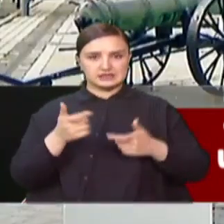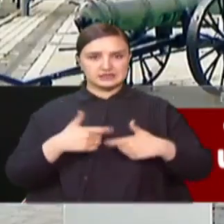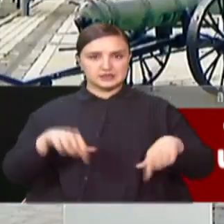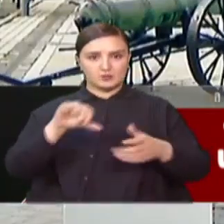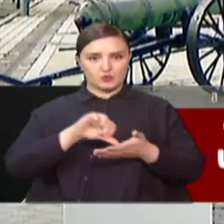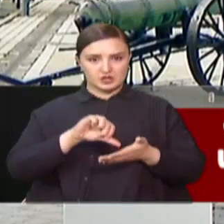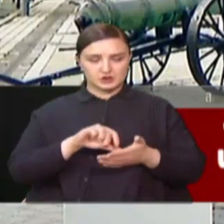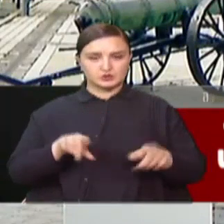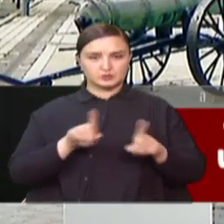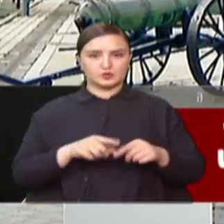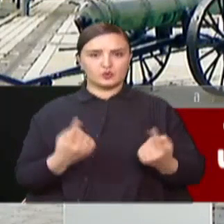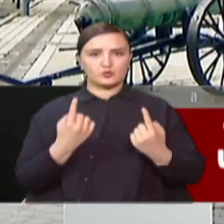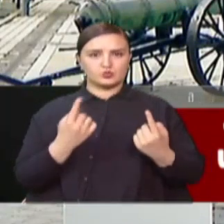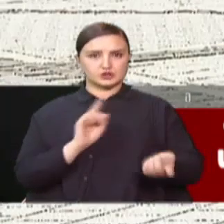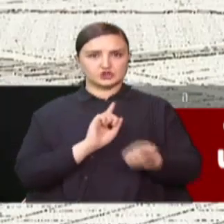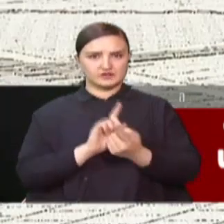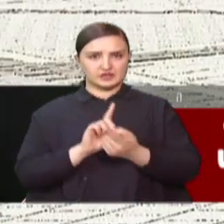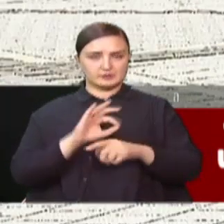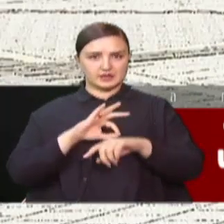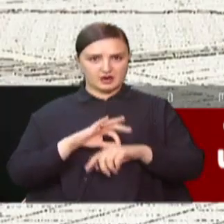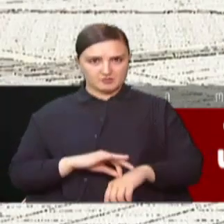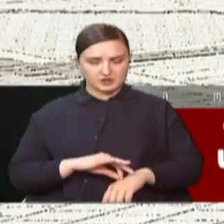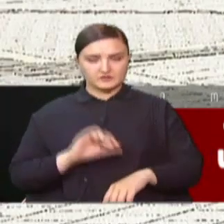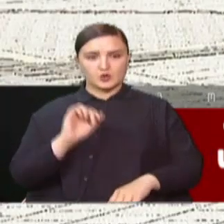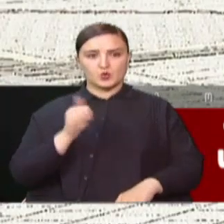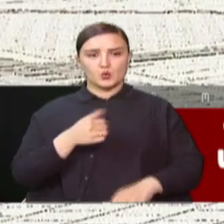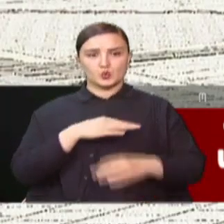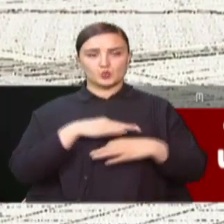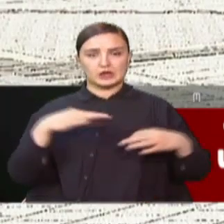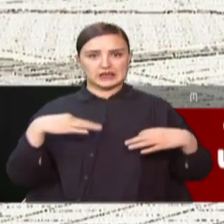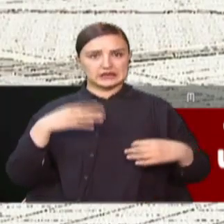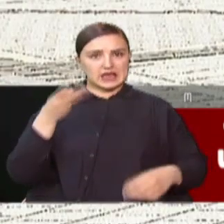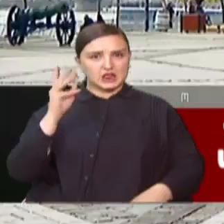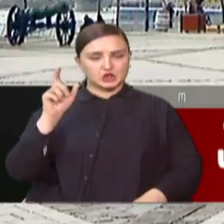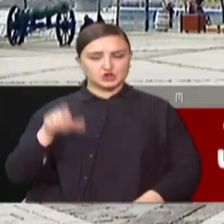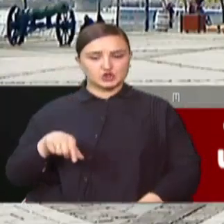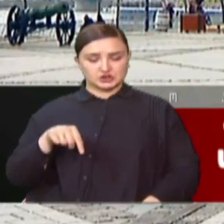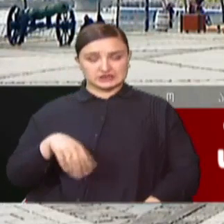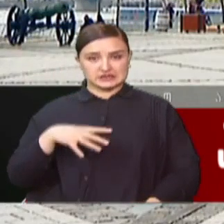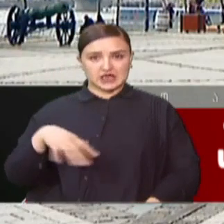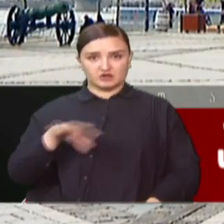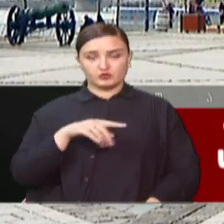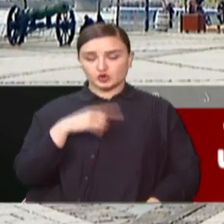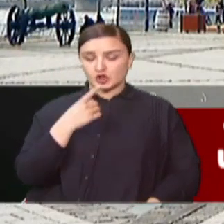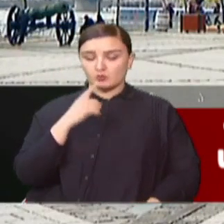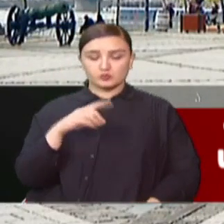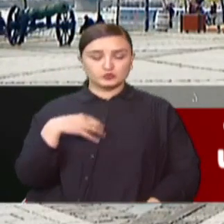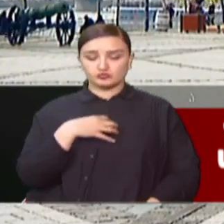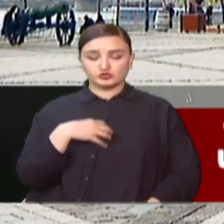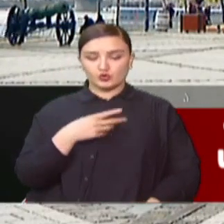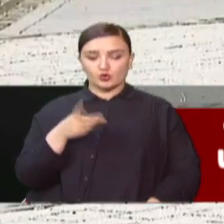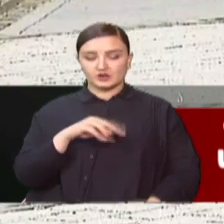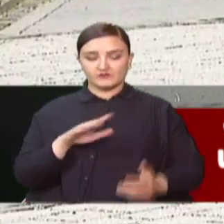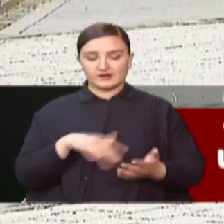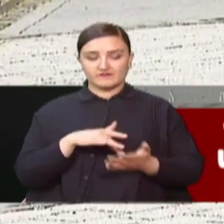მიღება, ასევე მაღალი რანგის შეხვედრების გამართვა, როგორც უნგრეთის ელჩი საქართველოში აღნიშნავს, მნიშვნელოვანი არის ორ ქვეყანას